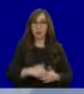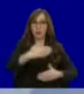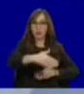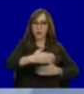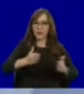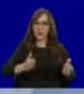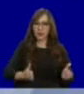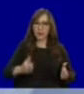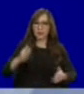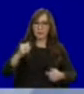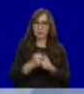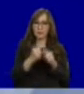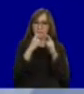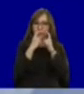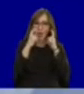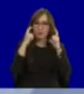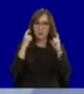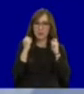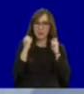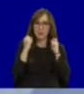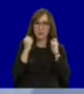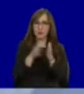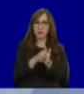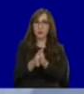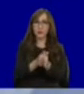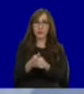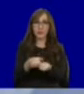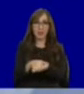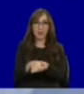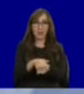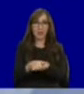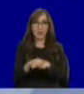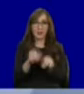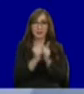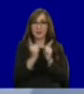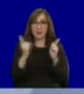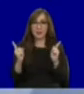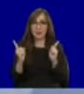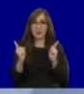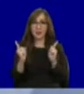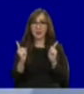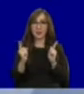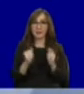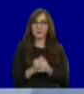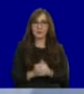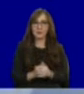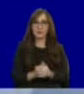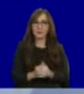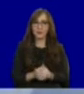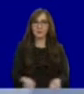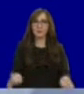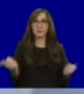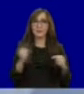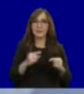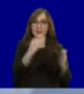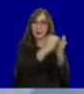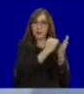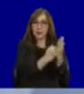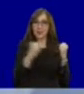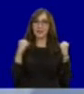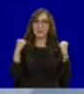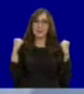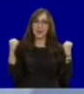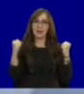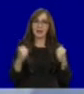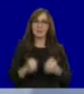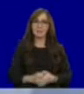masker, cuci tangan pakai sabun, dan menjaga jarak tentunya menjadi standar protokol kesehatan. Berikut.